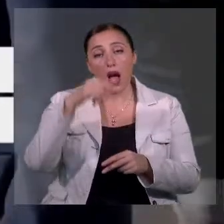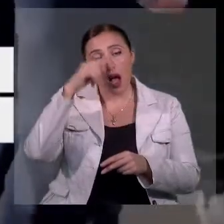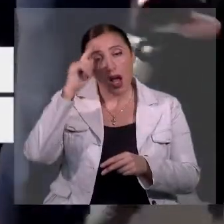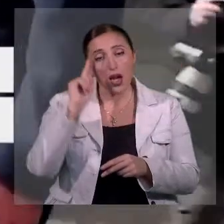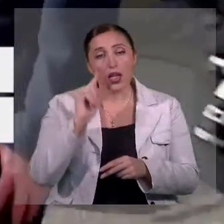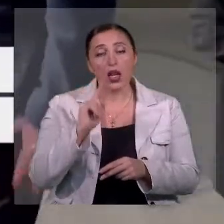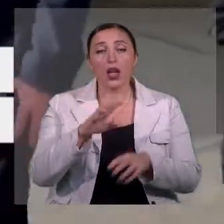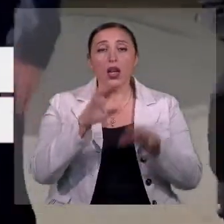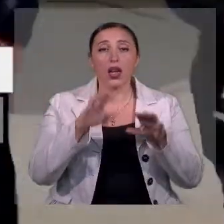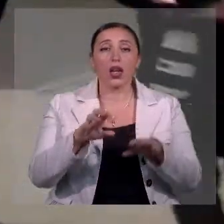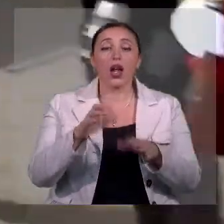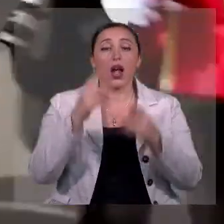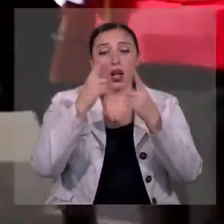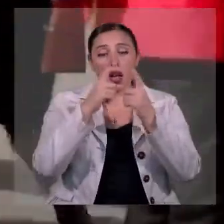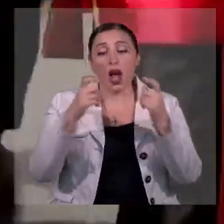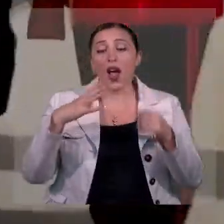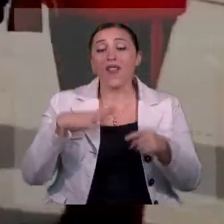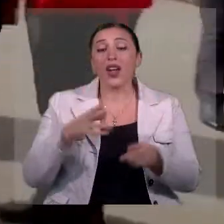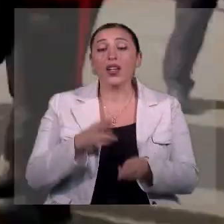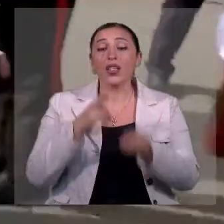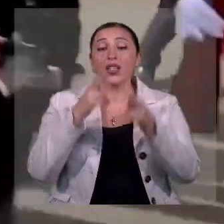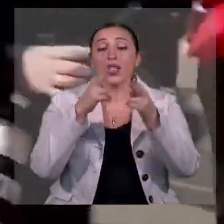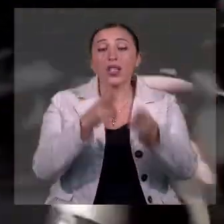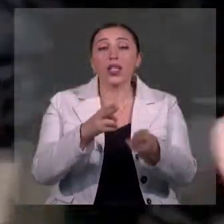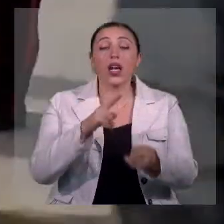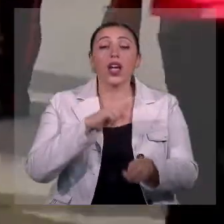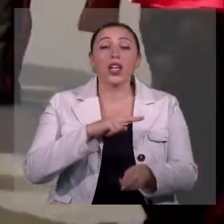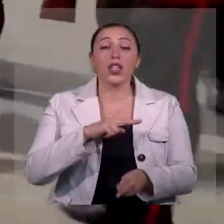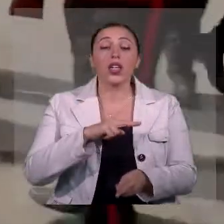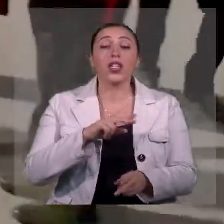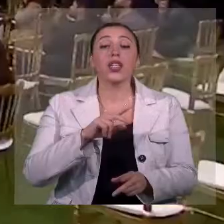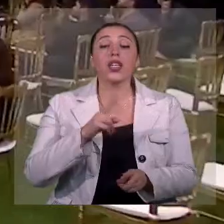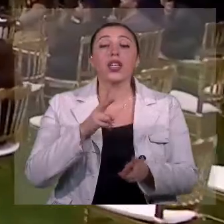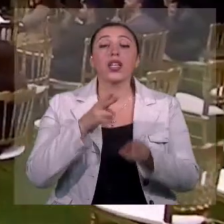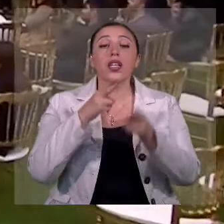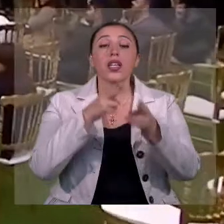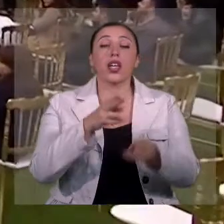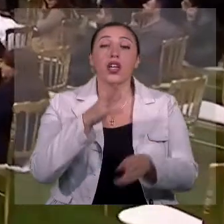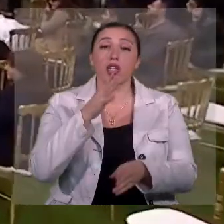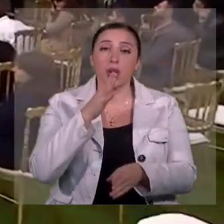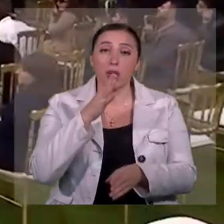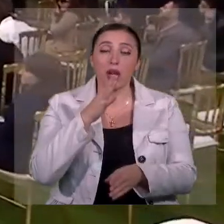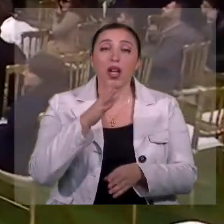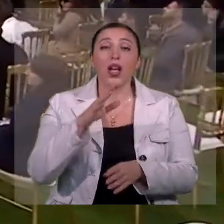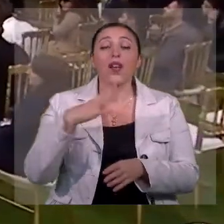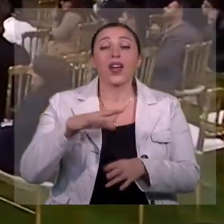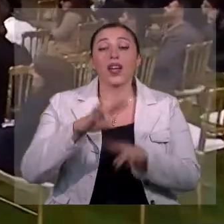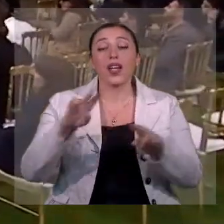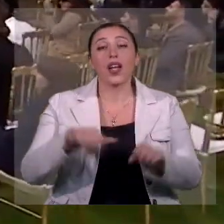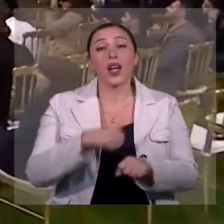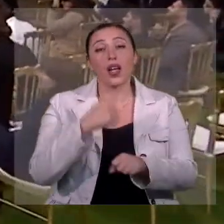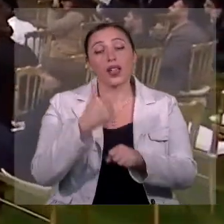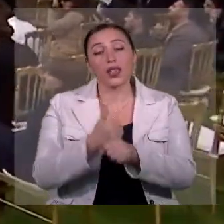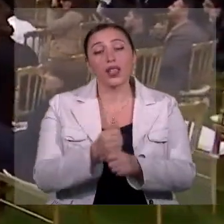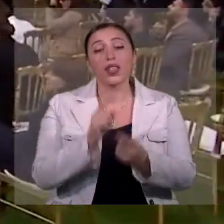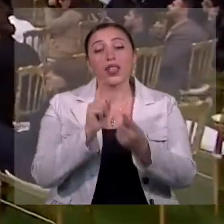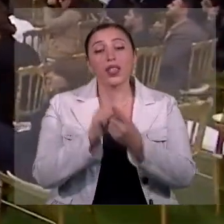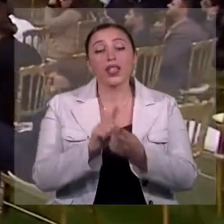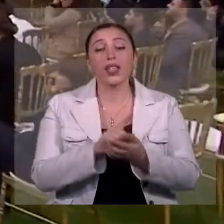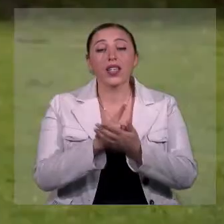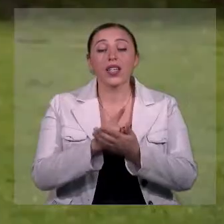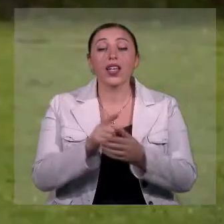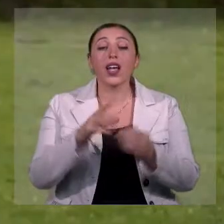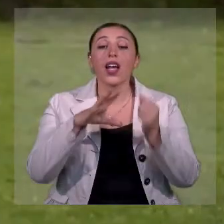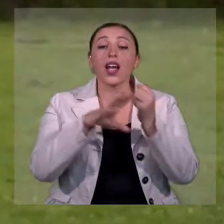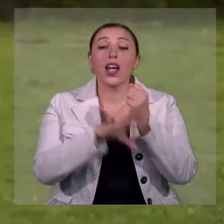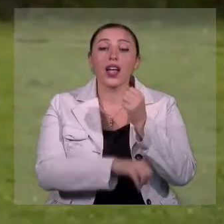Ադրբեջանի առաջնորդը հայտարարել է Վրաստան կատարած իր աշխատանքային այցի ընթացքում վարչապետ Իրակլի Ղարիբաշվիլի հետ բանակցությունների